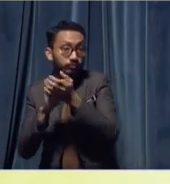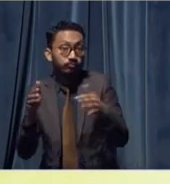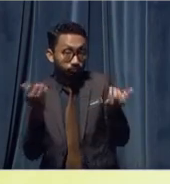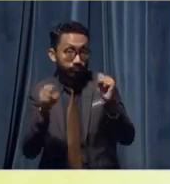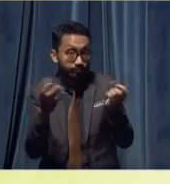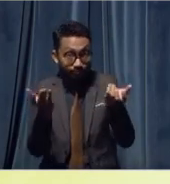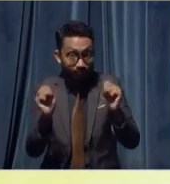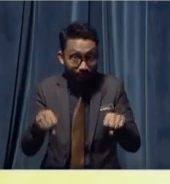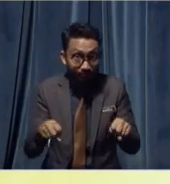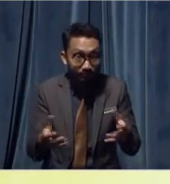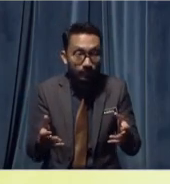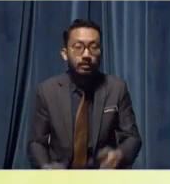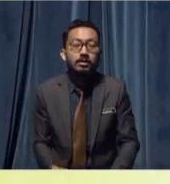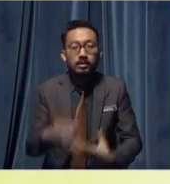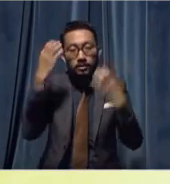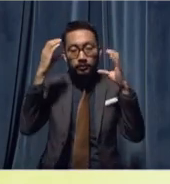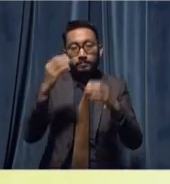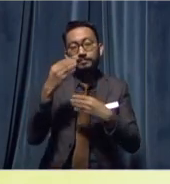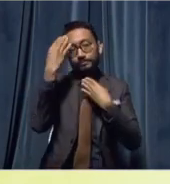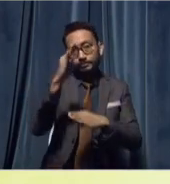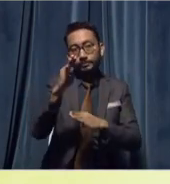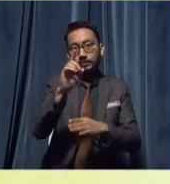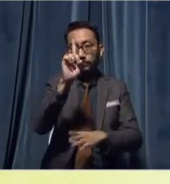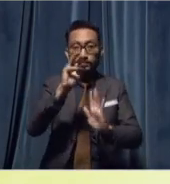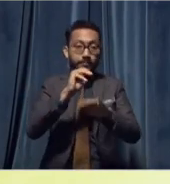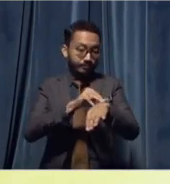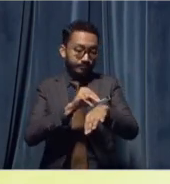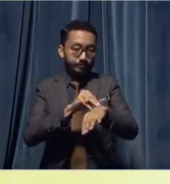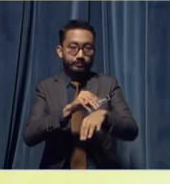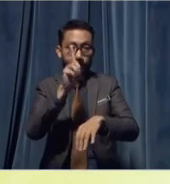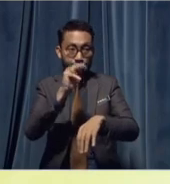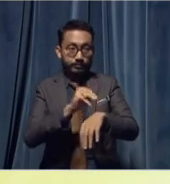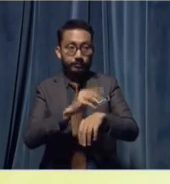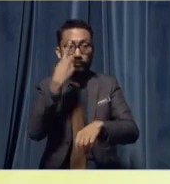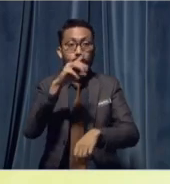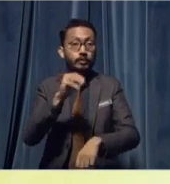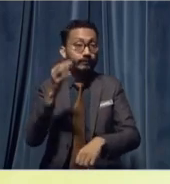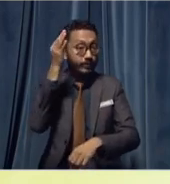deterjen? Cikgu bagi masa 1 minit untuk murid-murid fikirkan.